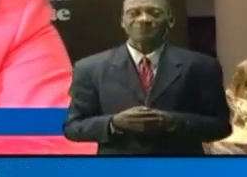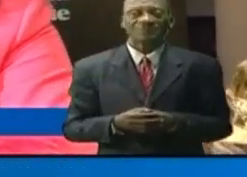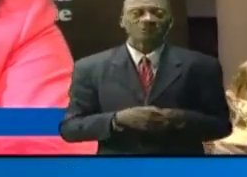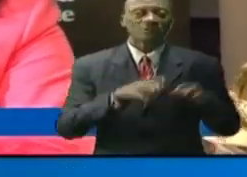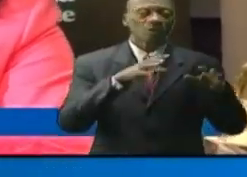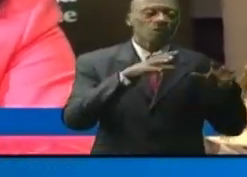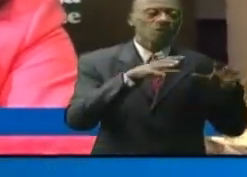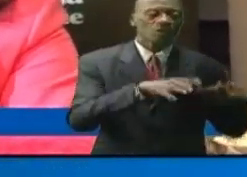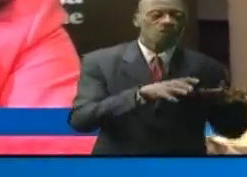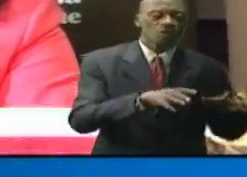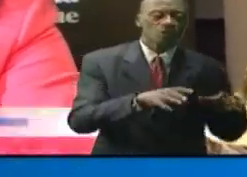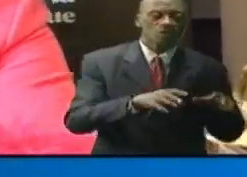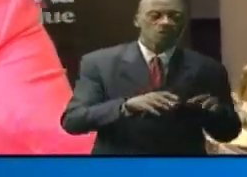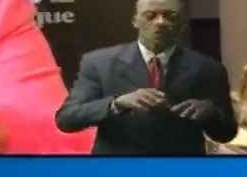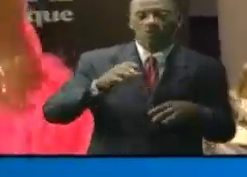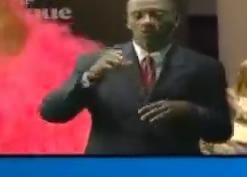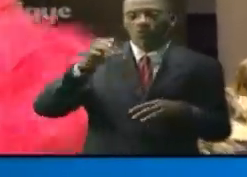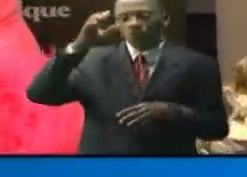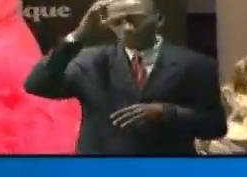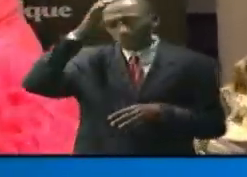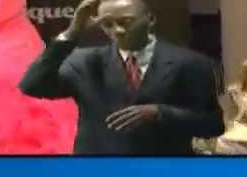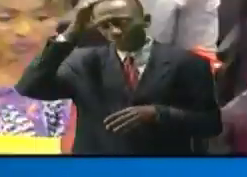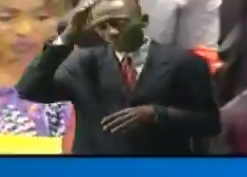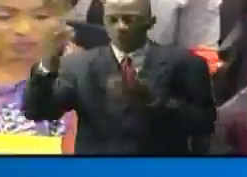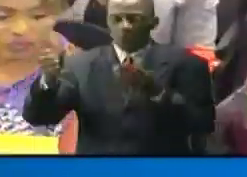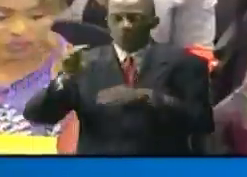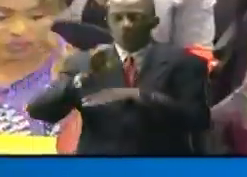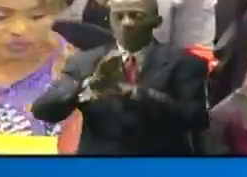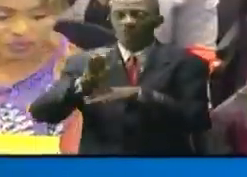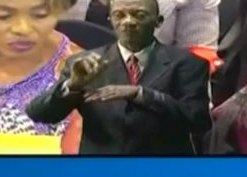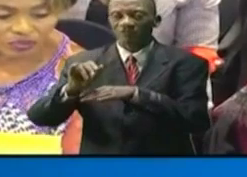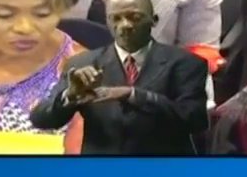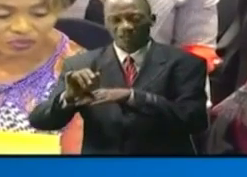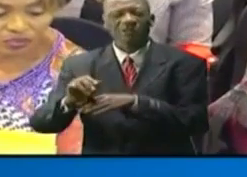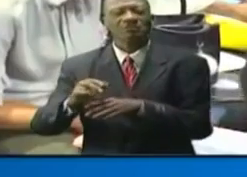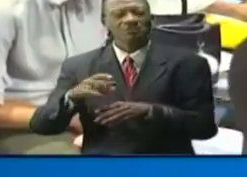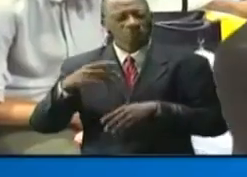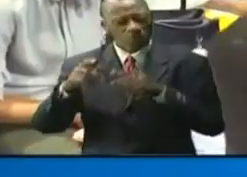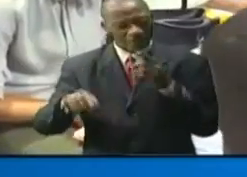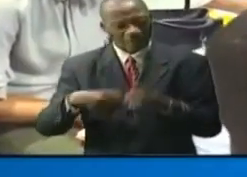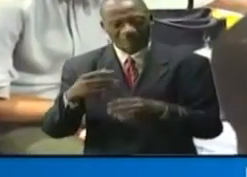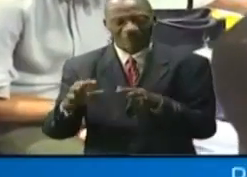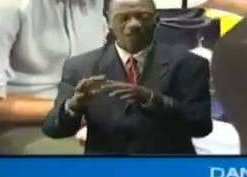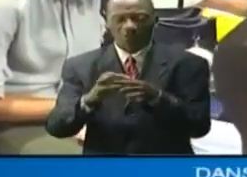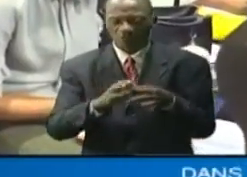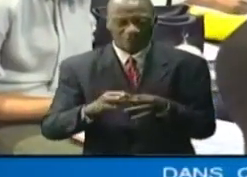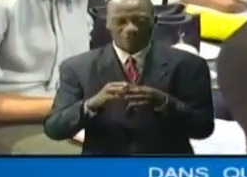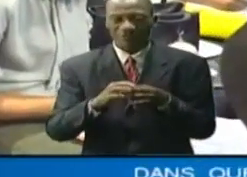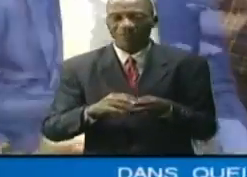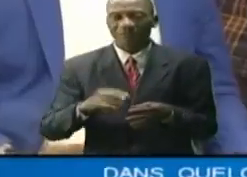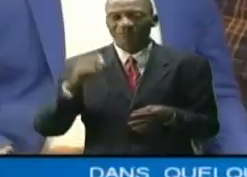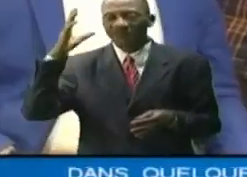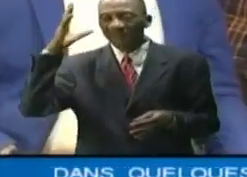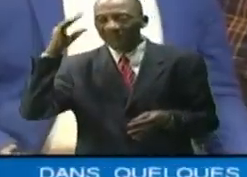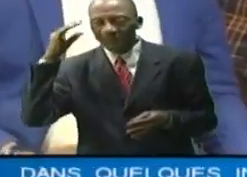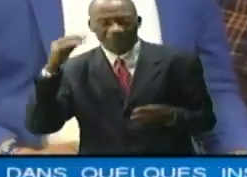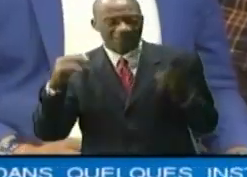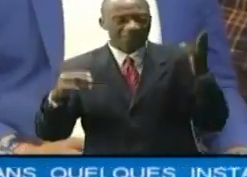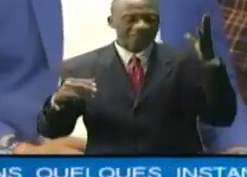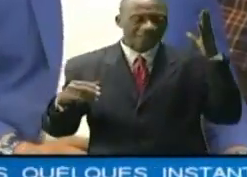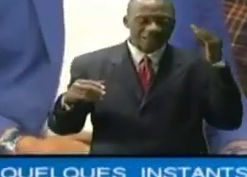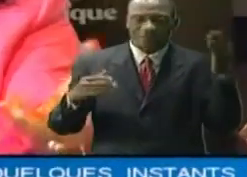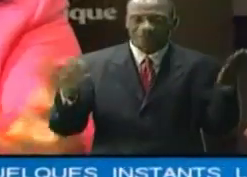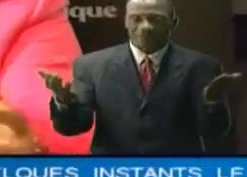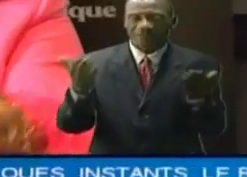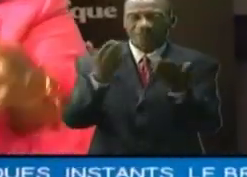RDC, mais c'est aussi nous en tant que femmes entrepreneurs d'aller acquérir des connaissances, l'expérience, le savoir-faire des Ivoiriens, comment est-ce qu'ils ont